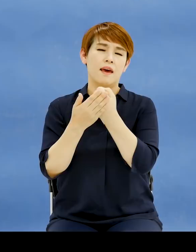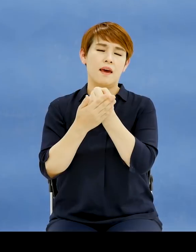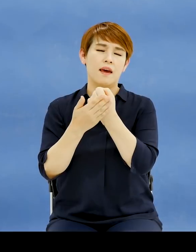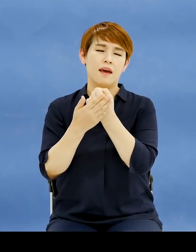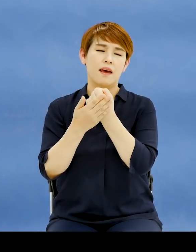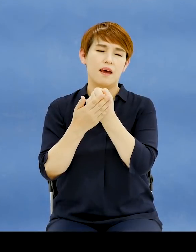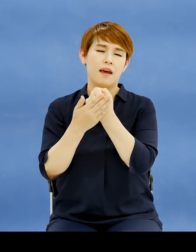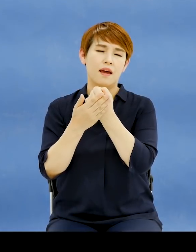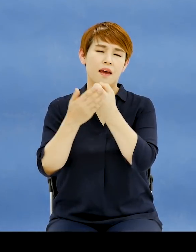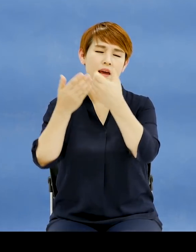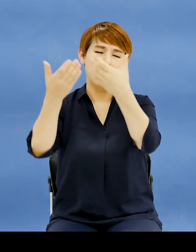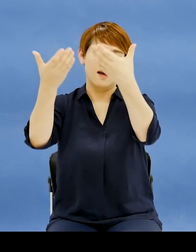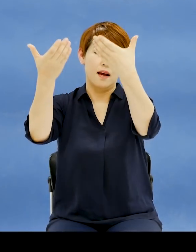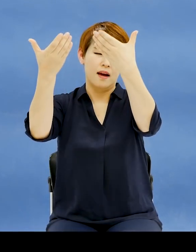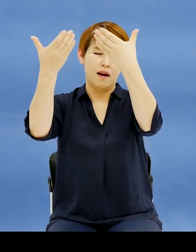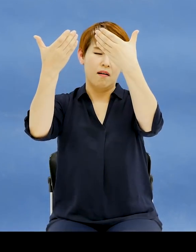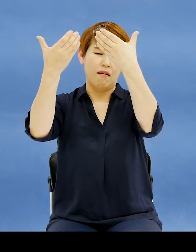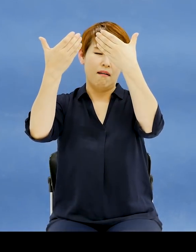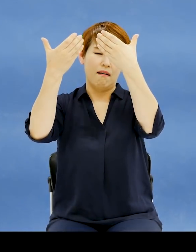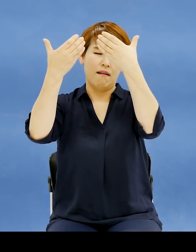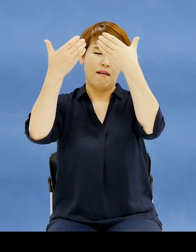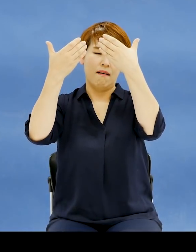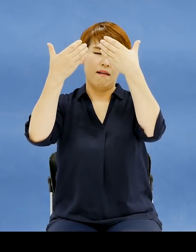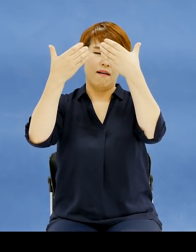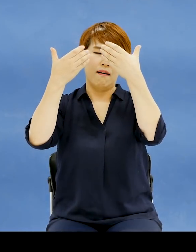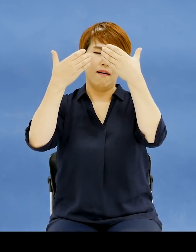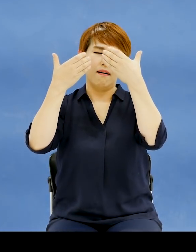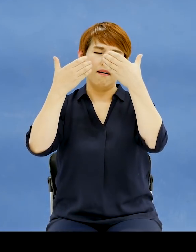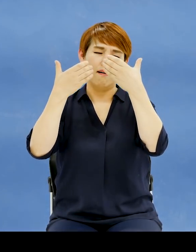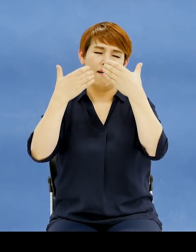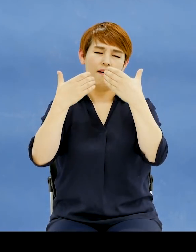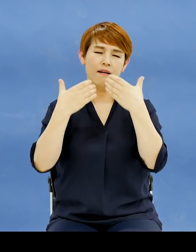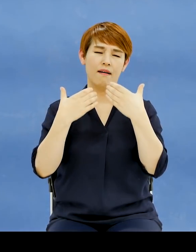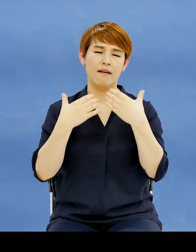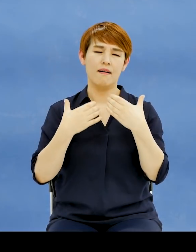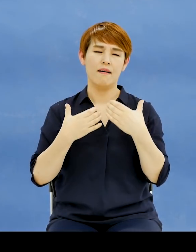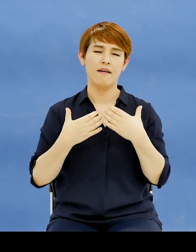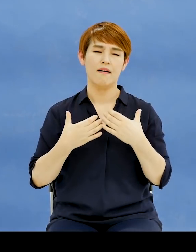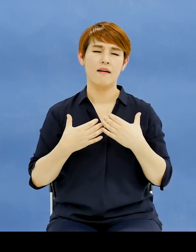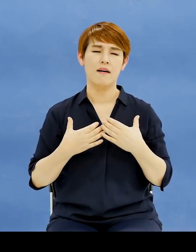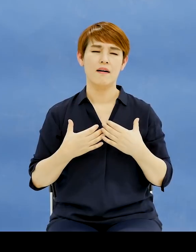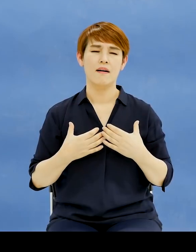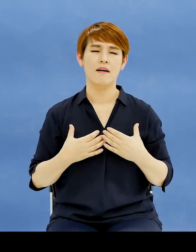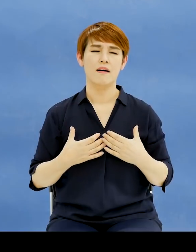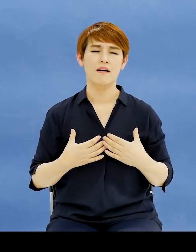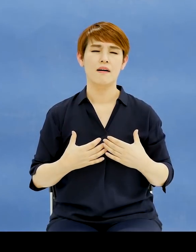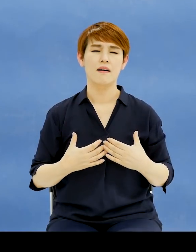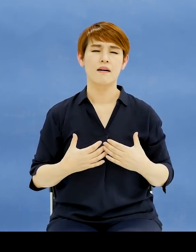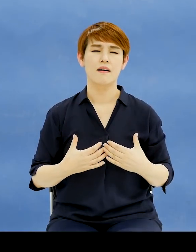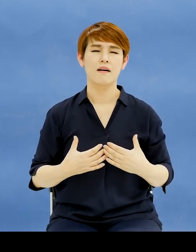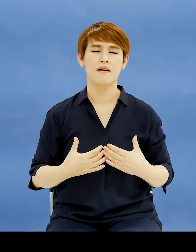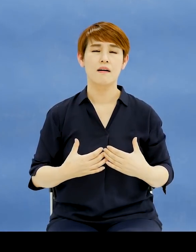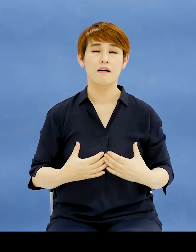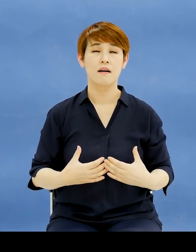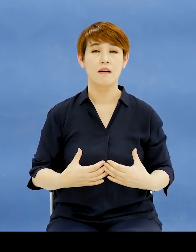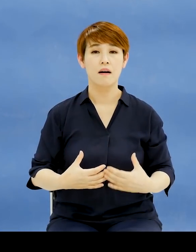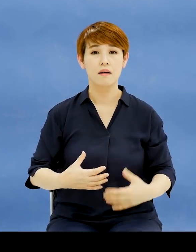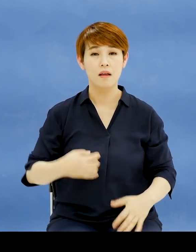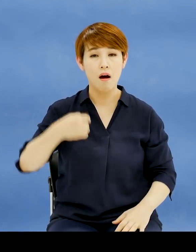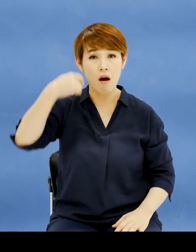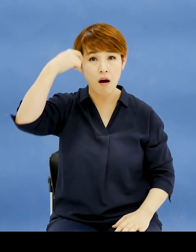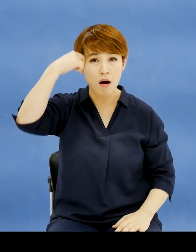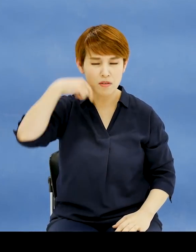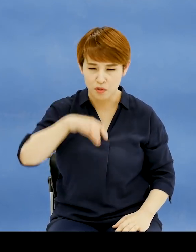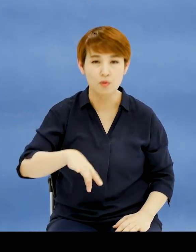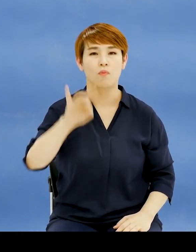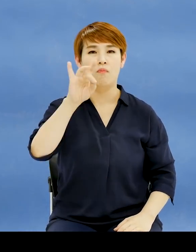은혜가 이렇게 만질 수 있는 은혜가 저한테 완전히 쏟아 부어지는 거예요. 그러면서 저는 진짜 그때 이런 걸 처음